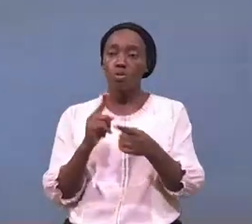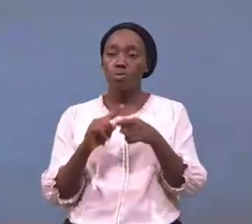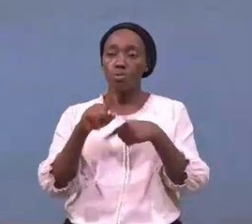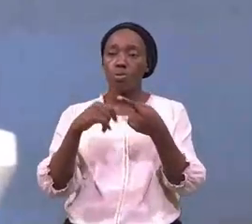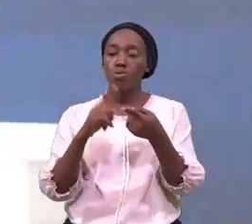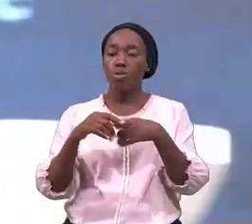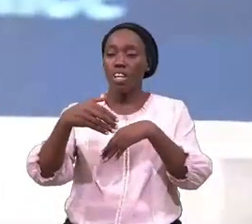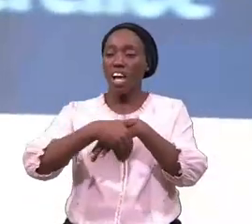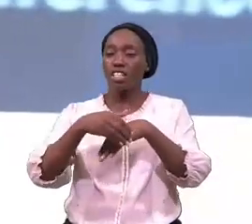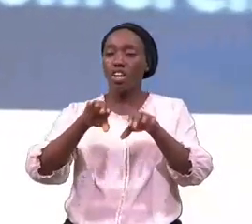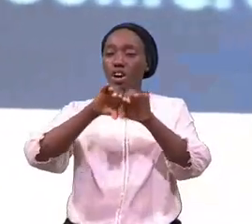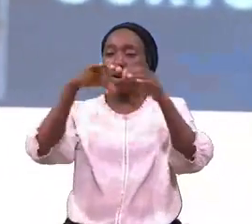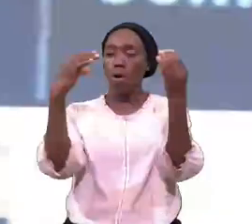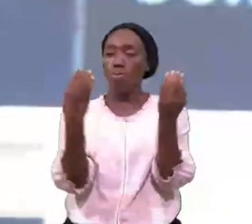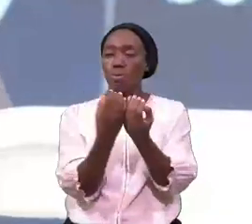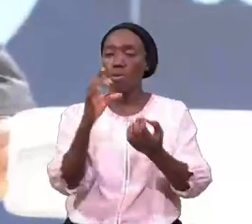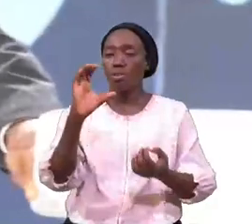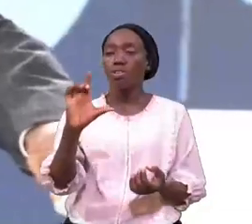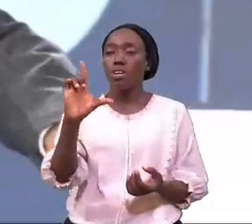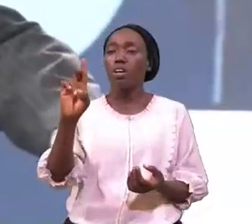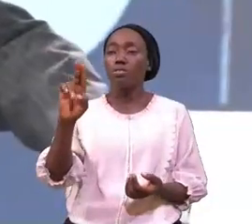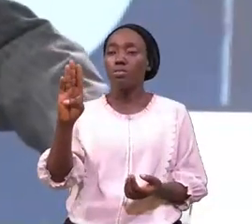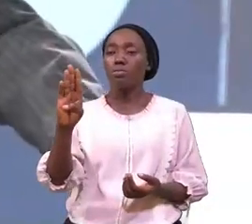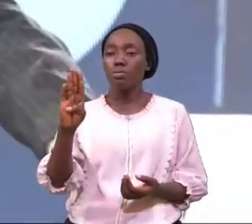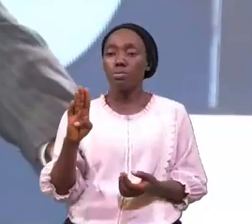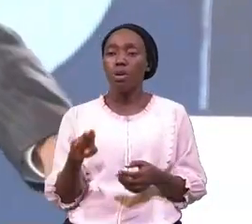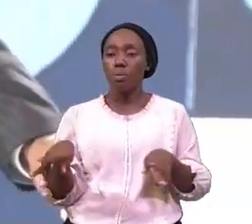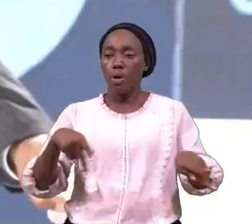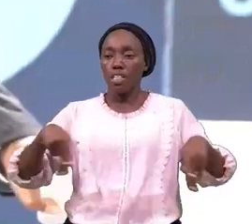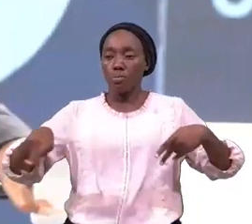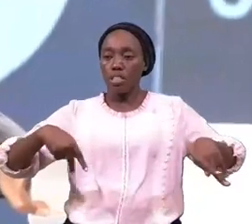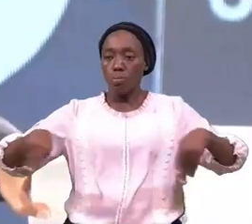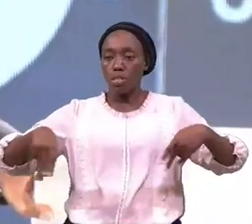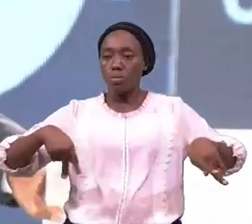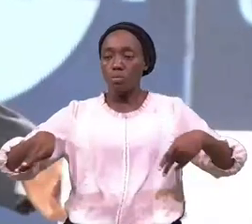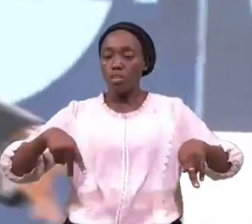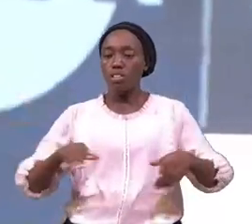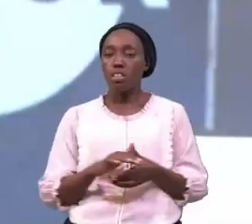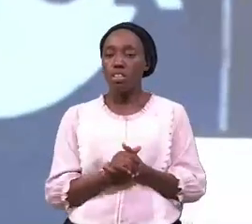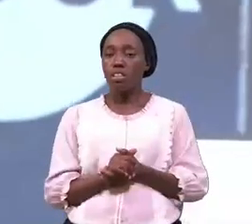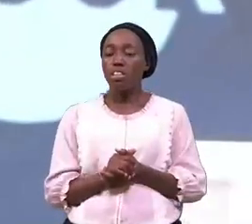Peut-être ton fils ou ta fille veut aller en soirée de nuit, boire de nuit, pour aller gaspiller sa vie là-bas.